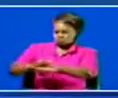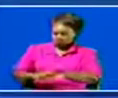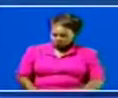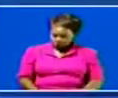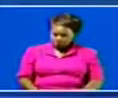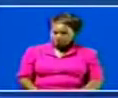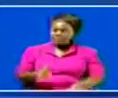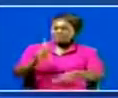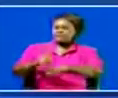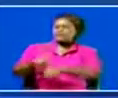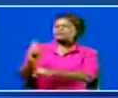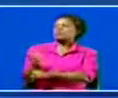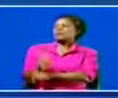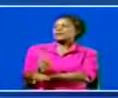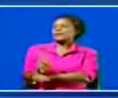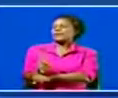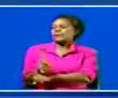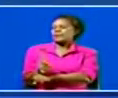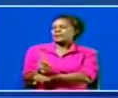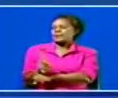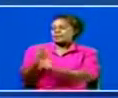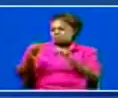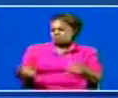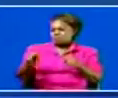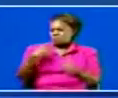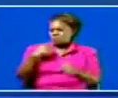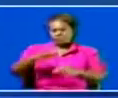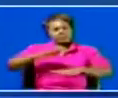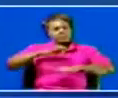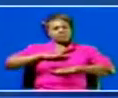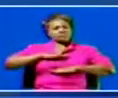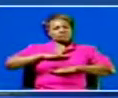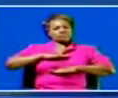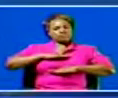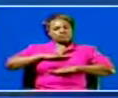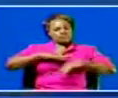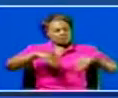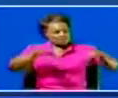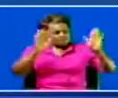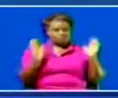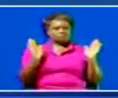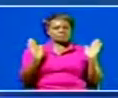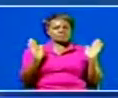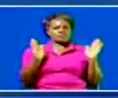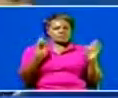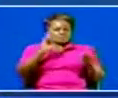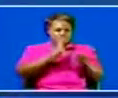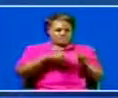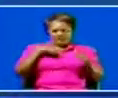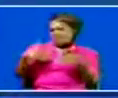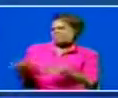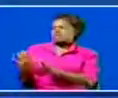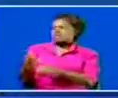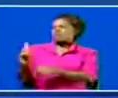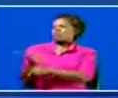Lakini ni wakati gani ambao labda tutasema tosha sasa, ni wakati wa mimi kutoka ama wewe kutoka